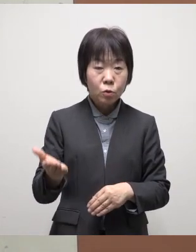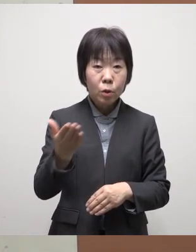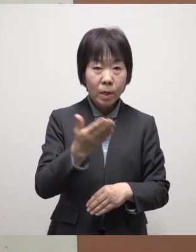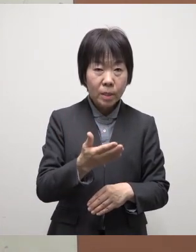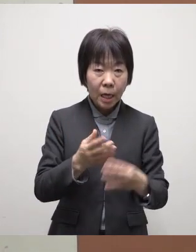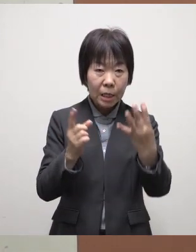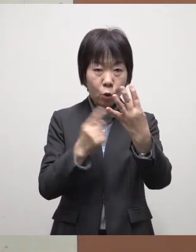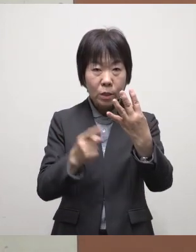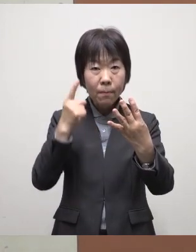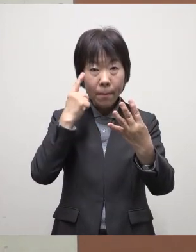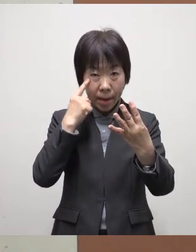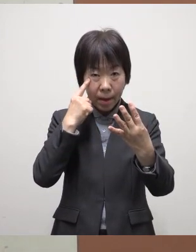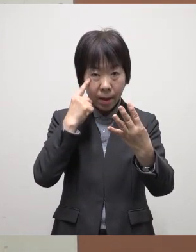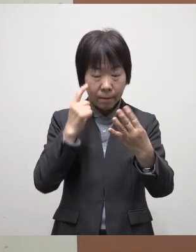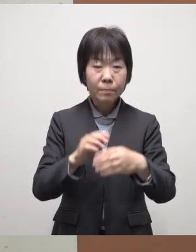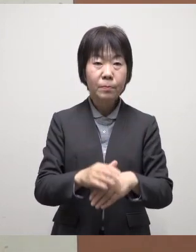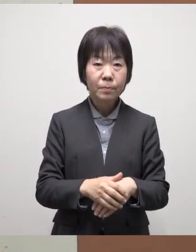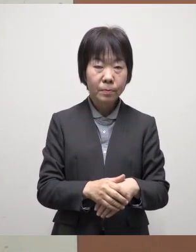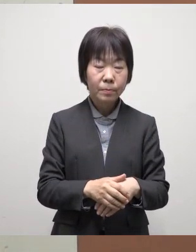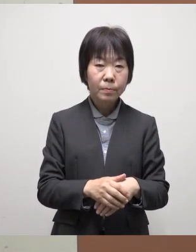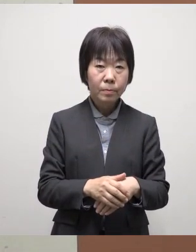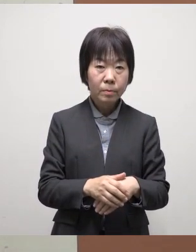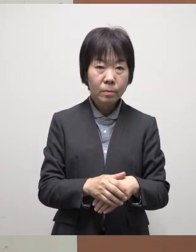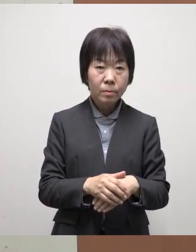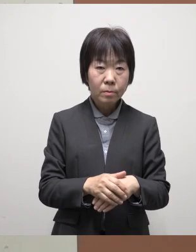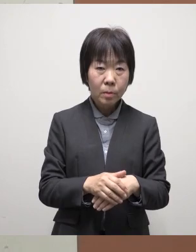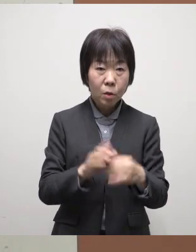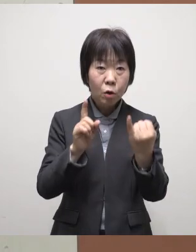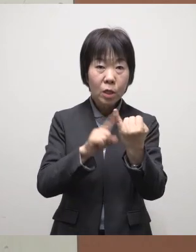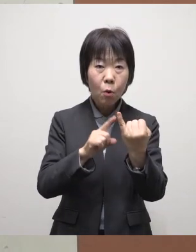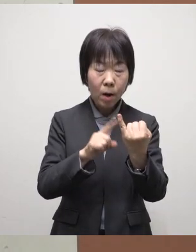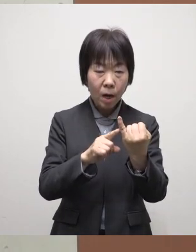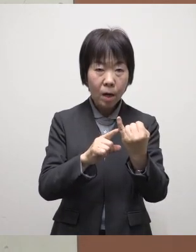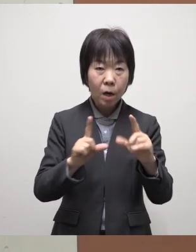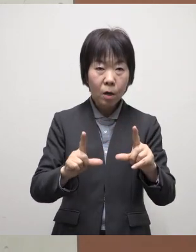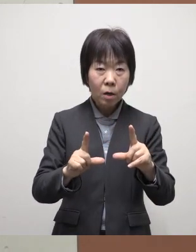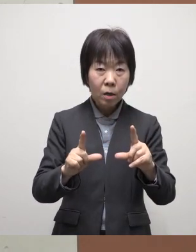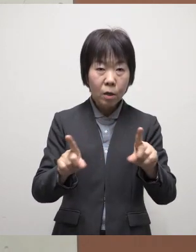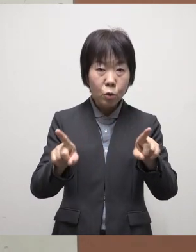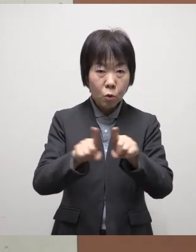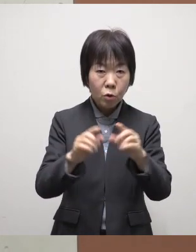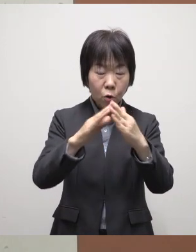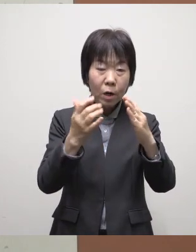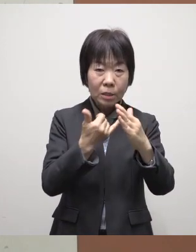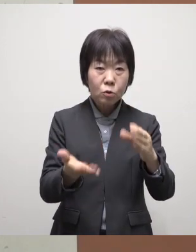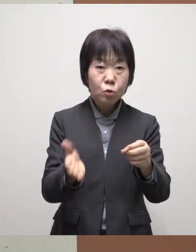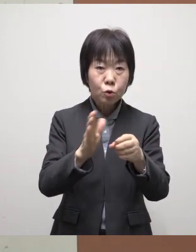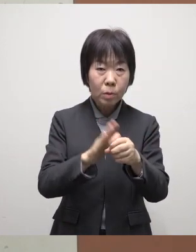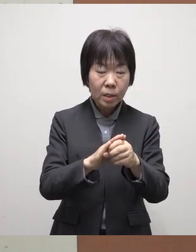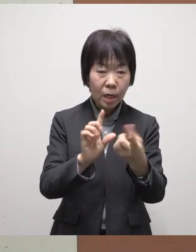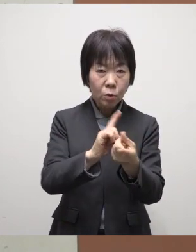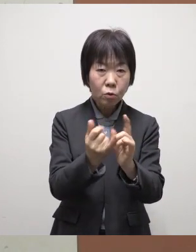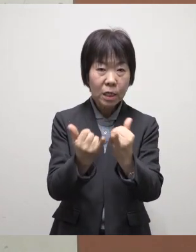まして4手目であります4例目の方は同居家族を含めて濃厚接触者について